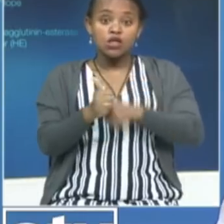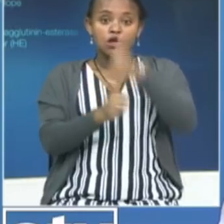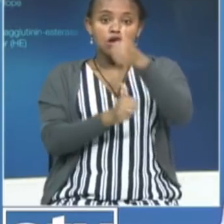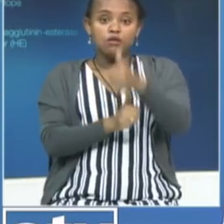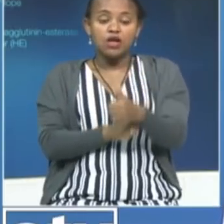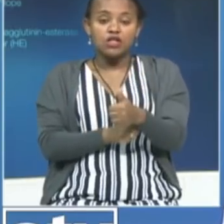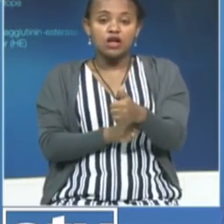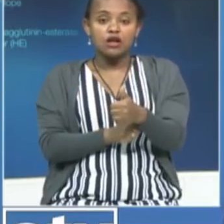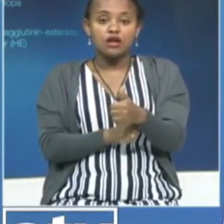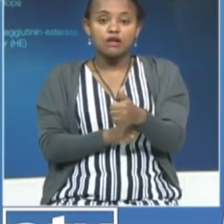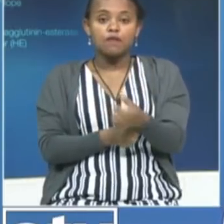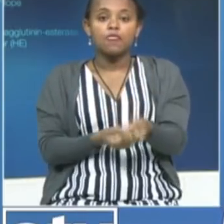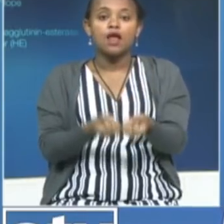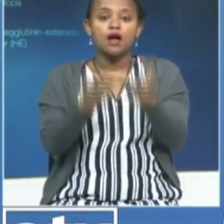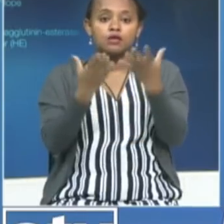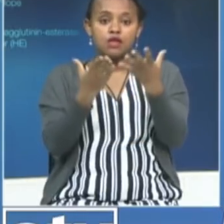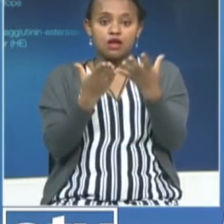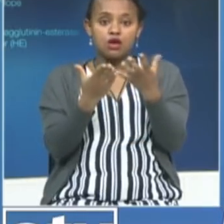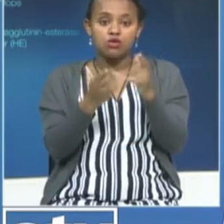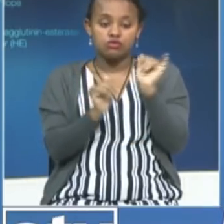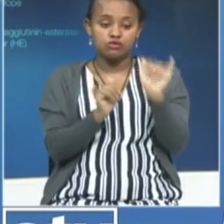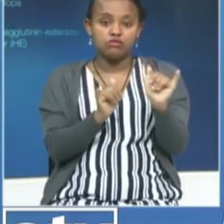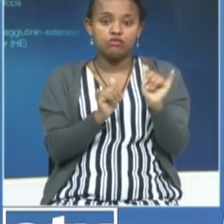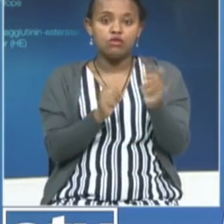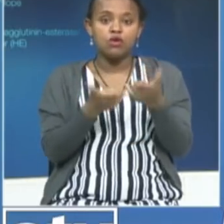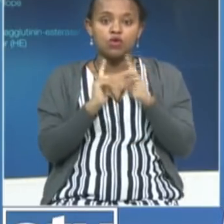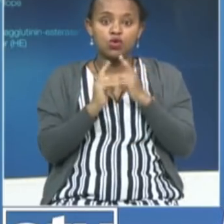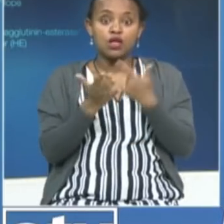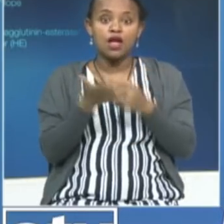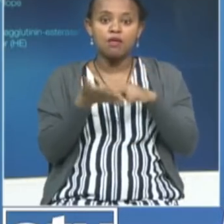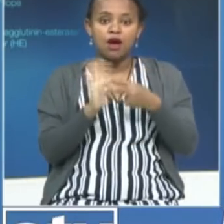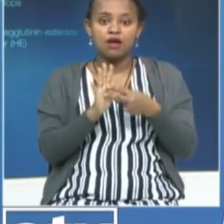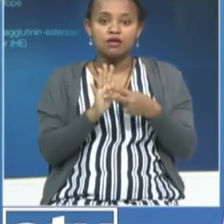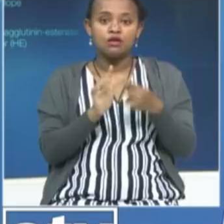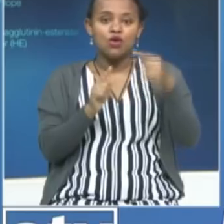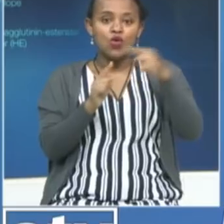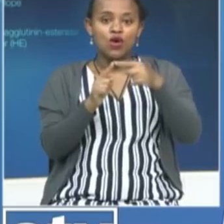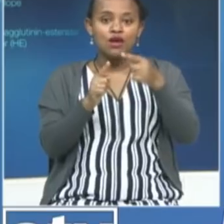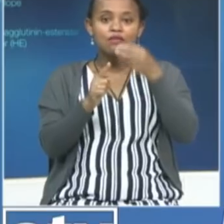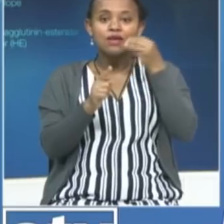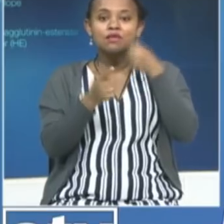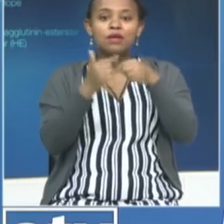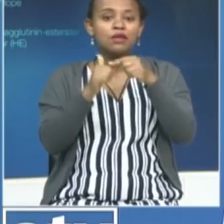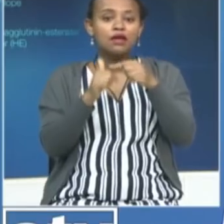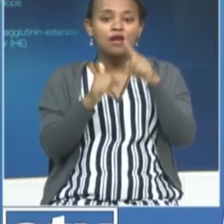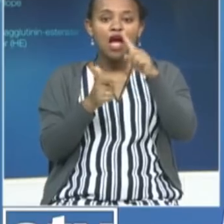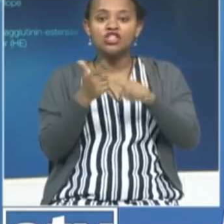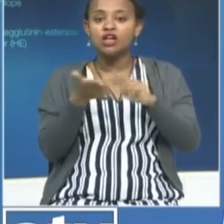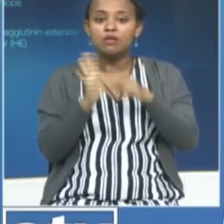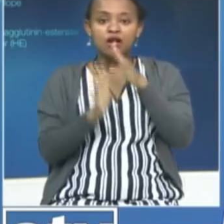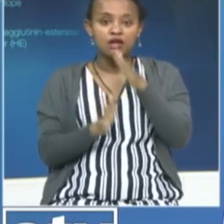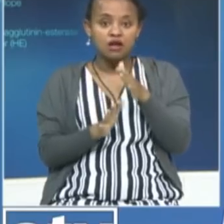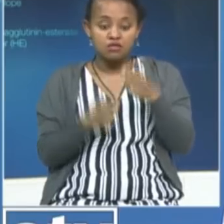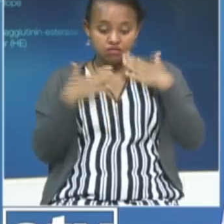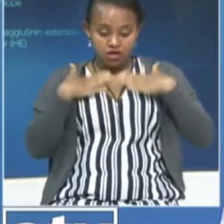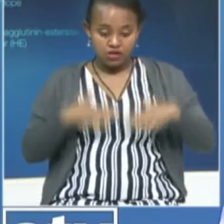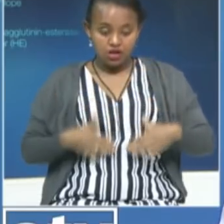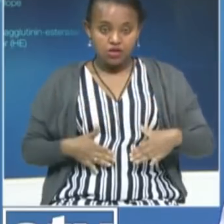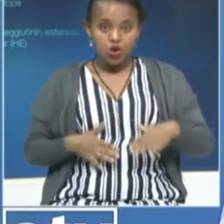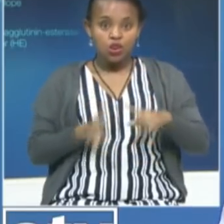ባሻገር አብዛኛው እዛ ነው የሚኖሩት። ግን ይሄ ማለት ወደ ቤት መምጣት አይቻልም ማለት አይደለም። ልብሱን